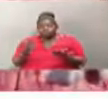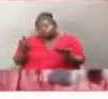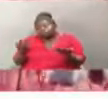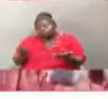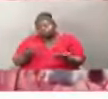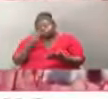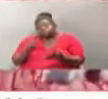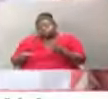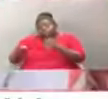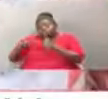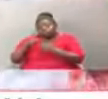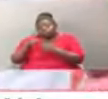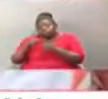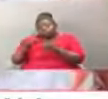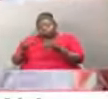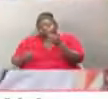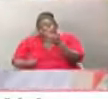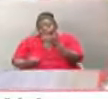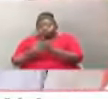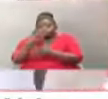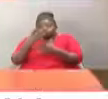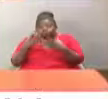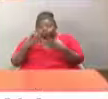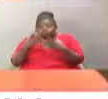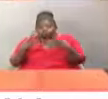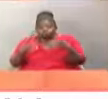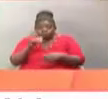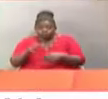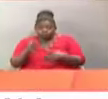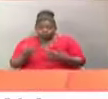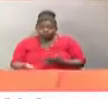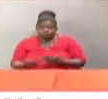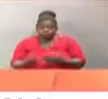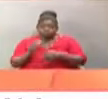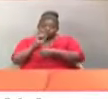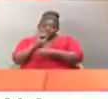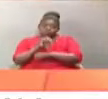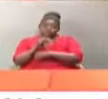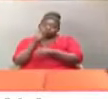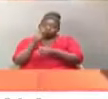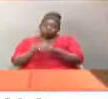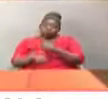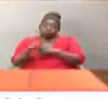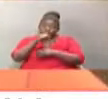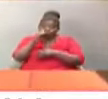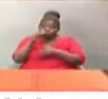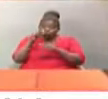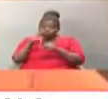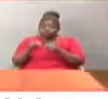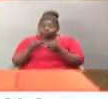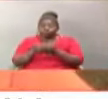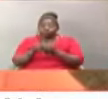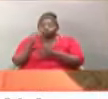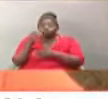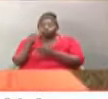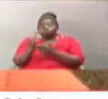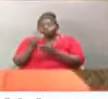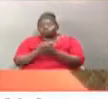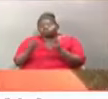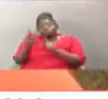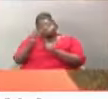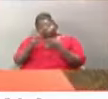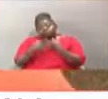bagala okujongeza ekiyinza okubafiiriza. Abuze banjama kubiza enyama tebagiseera olw'okuba nti abantu